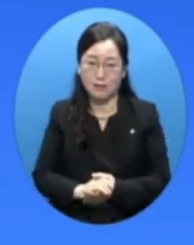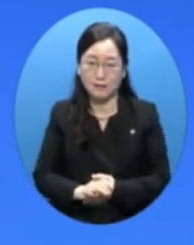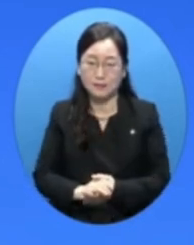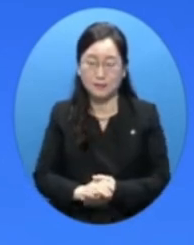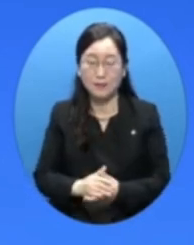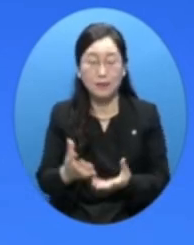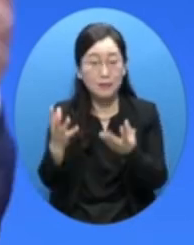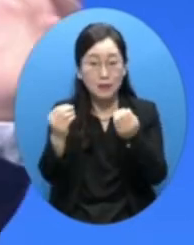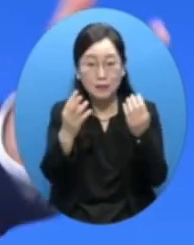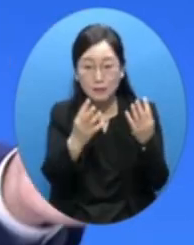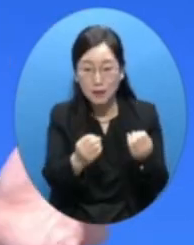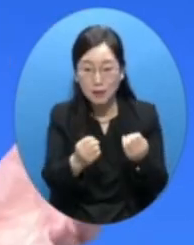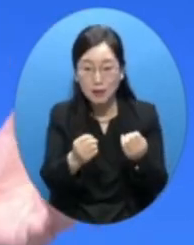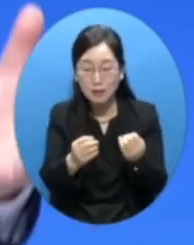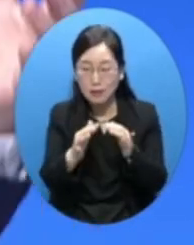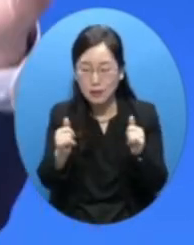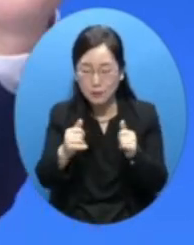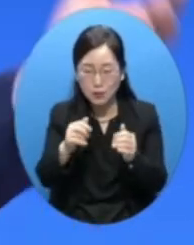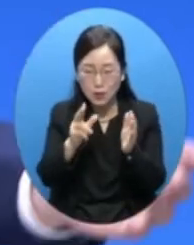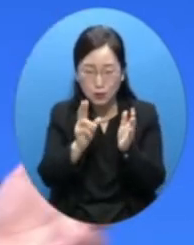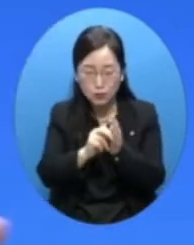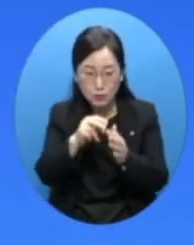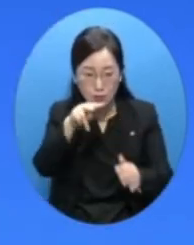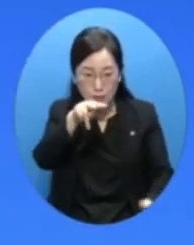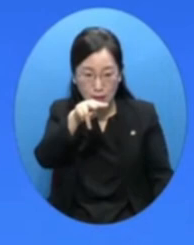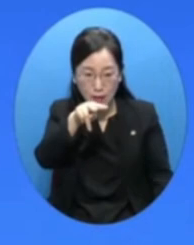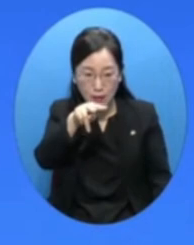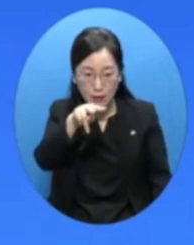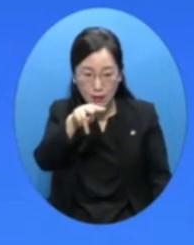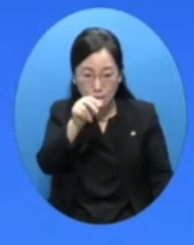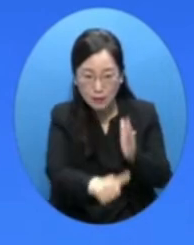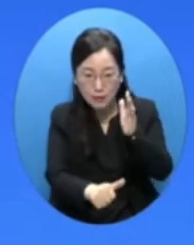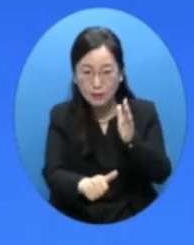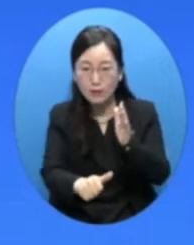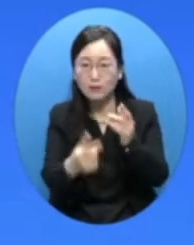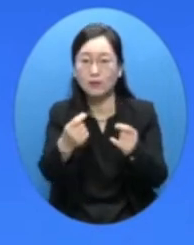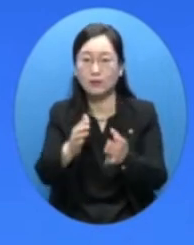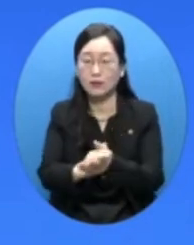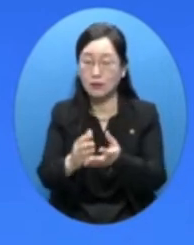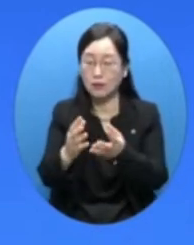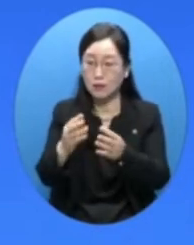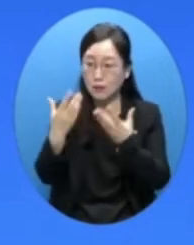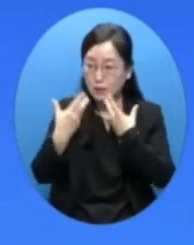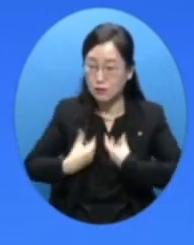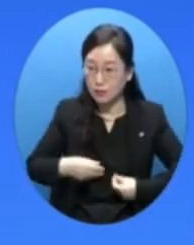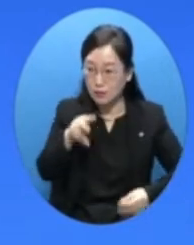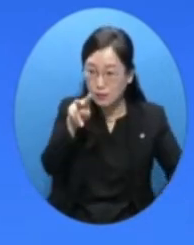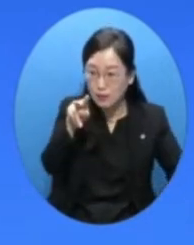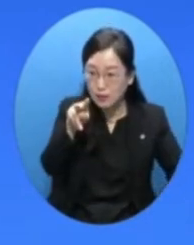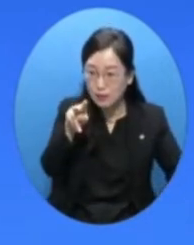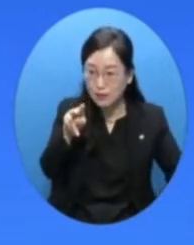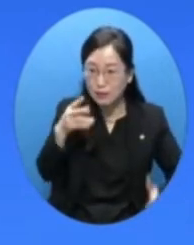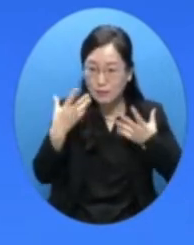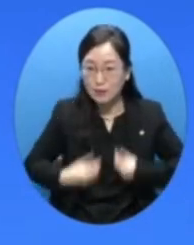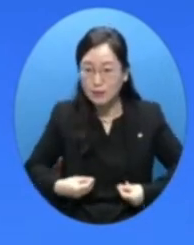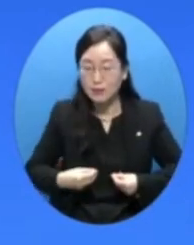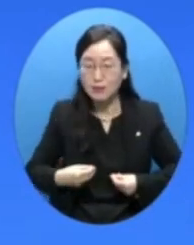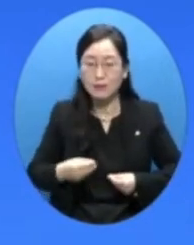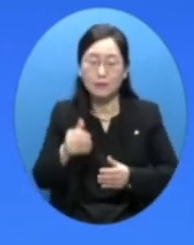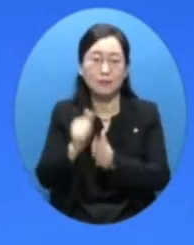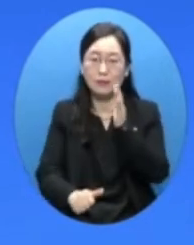많은 사람들이 문제를 바라보기 때문에 스스로 문제에 빠지게 되는 것입니다. 많은 사람들이 절망을 바라보기 때문에 스스로 절망에 빠지는